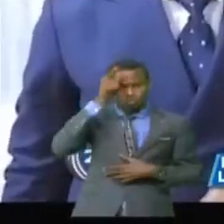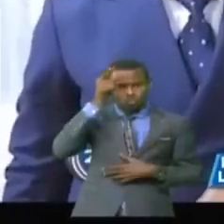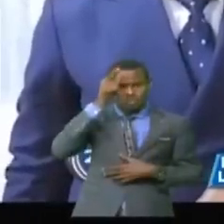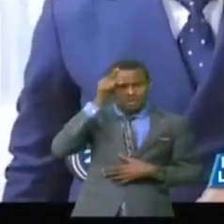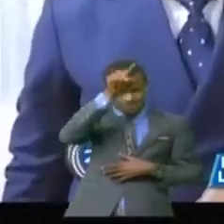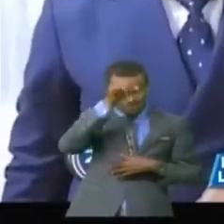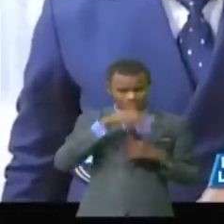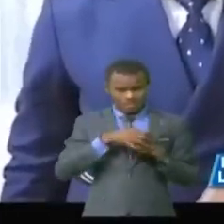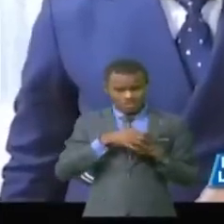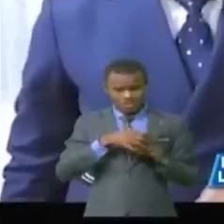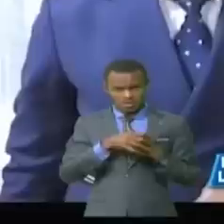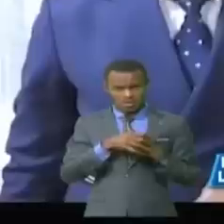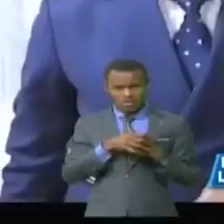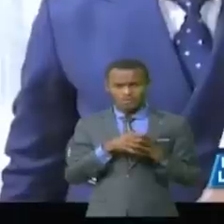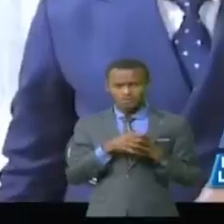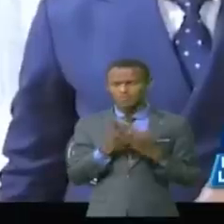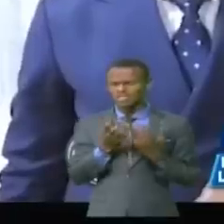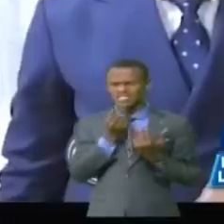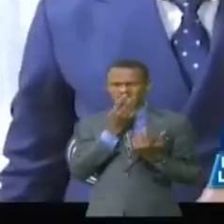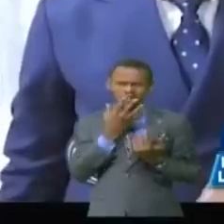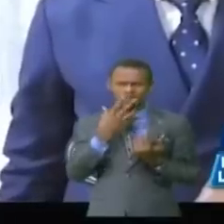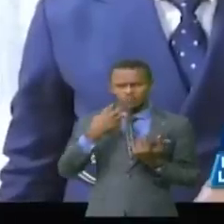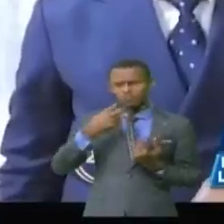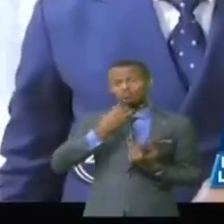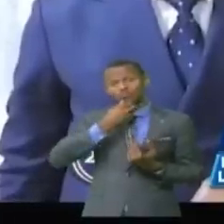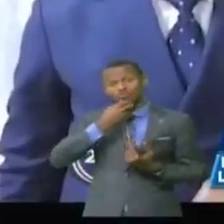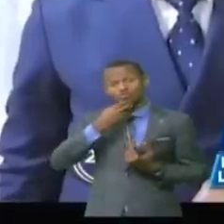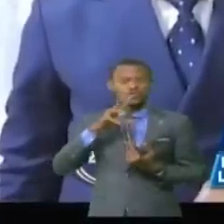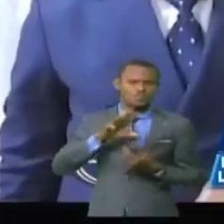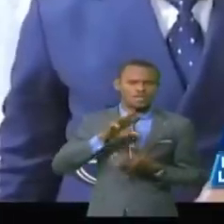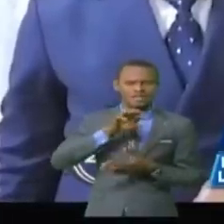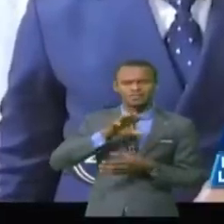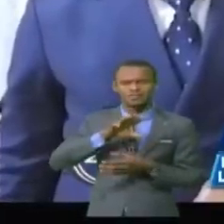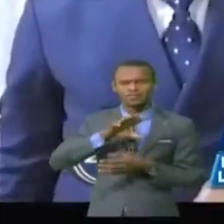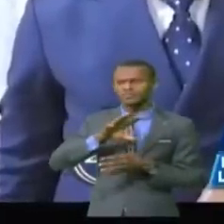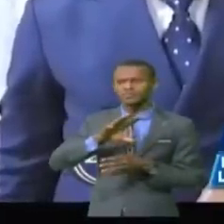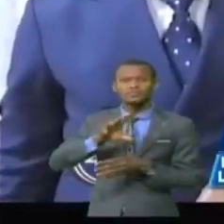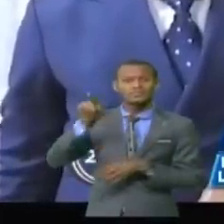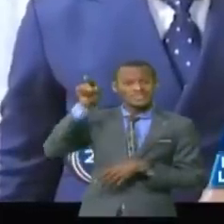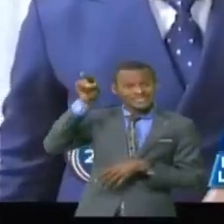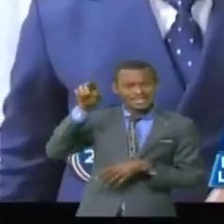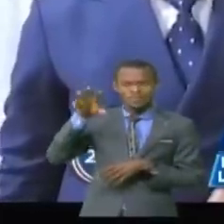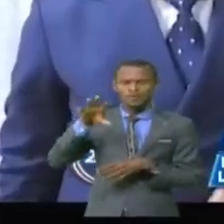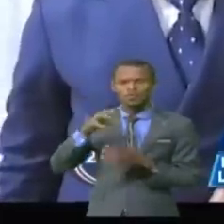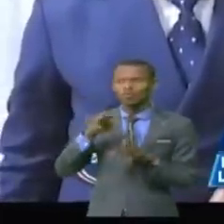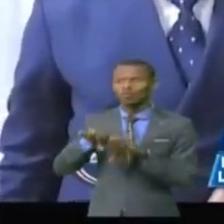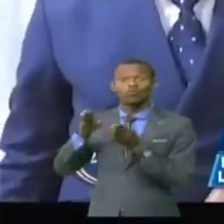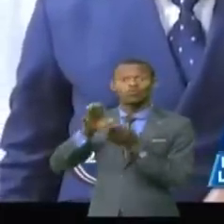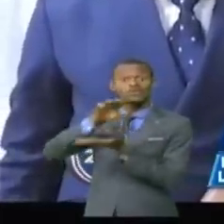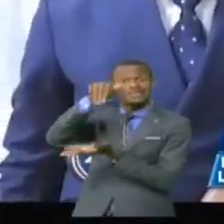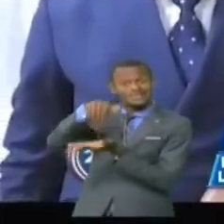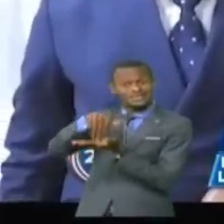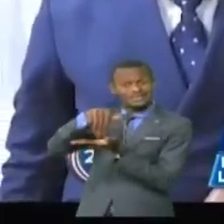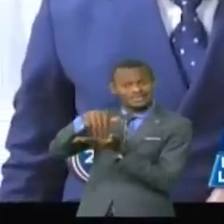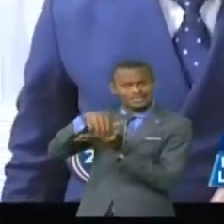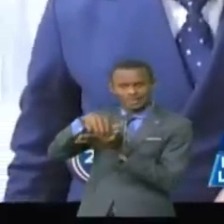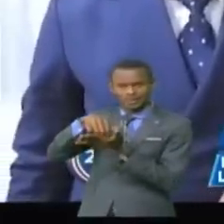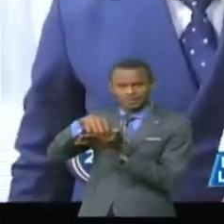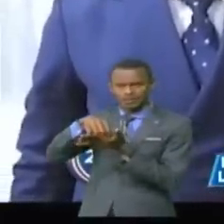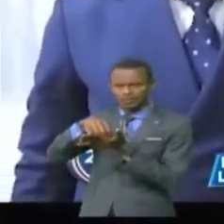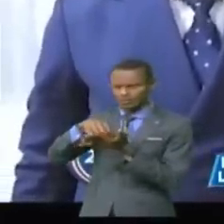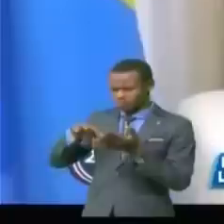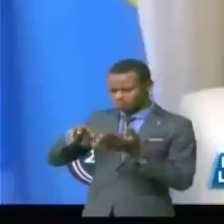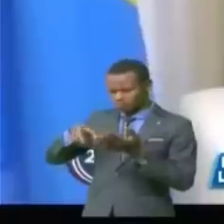place, Félix Antoine Tshisekedi en Mbujimayi, pour la formation dans le domaine des pierres, dans les centres de géomologie comme on l'appelle,